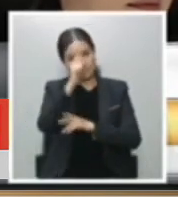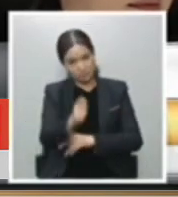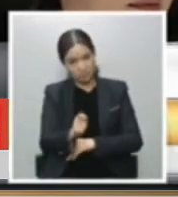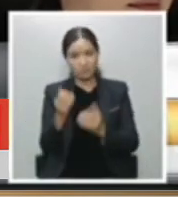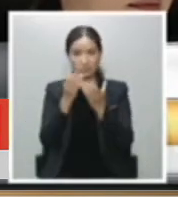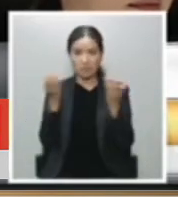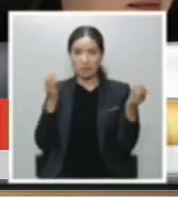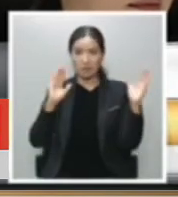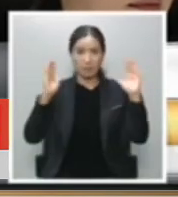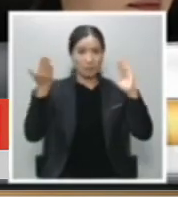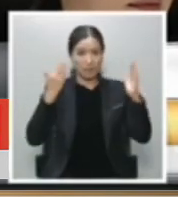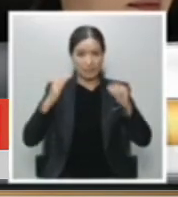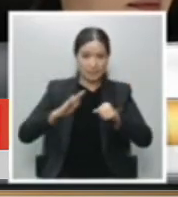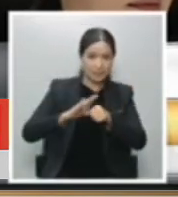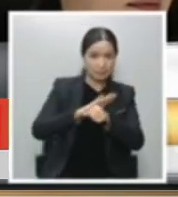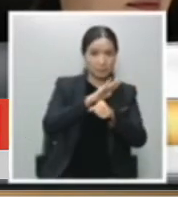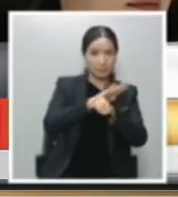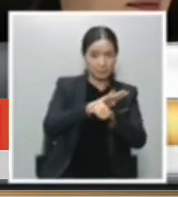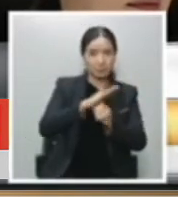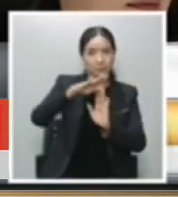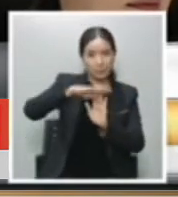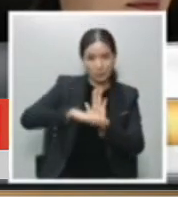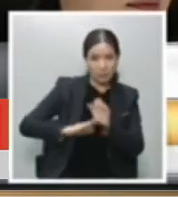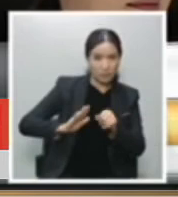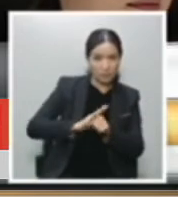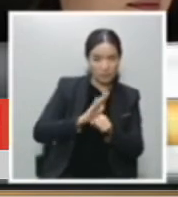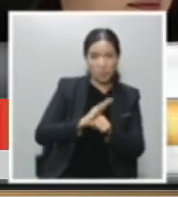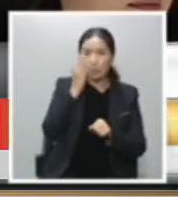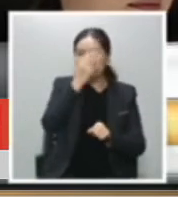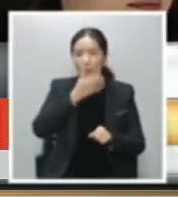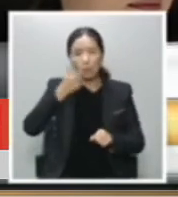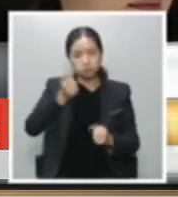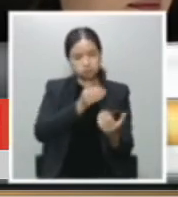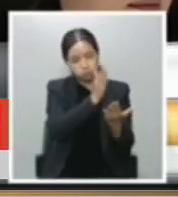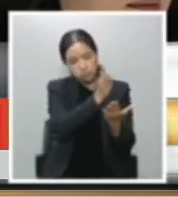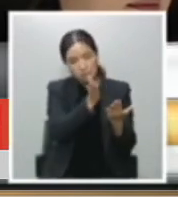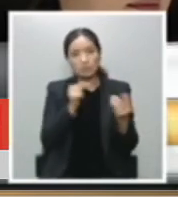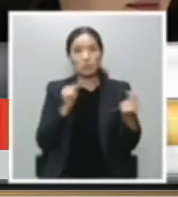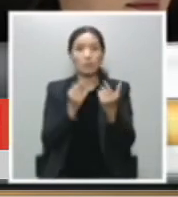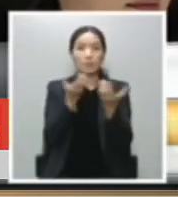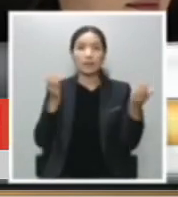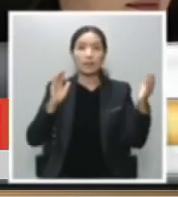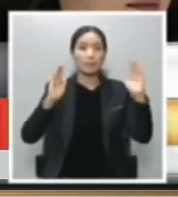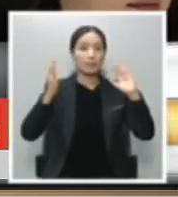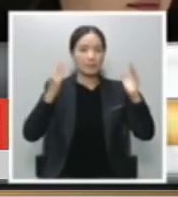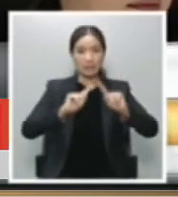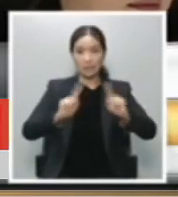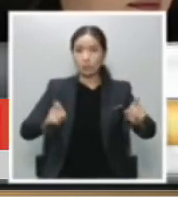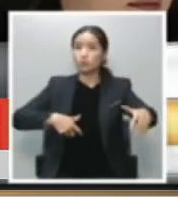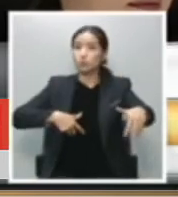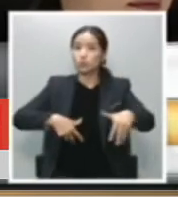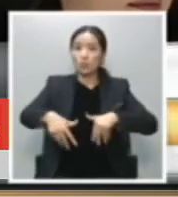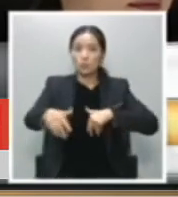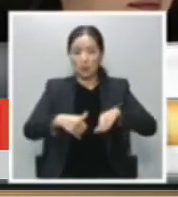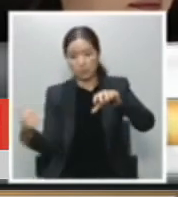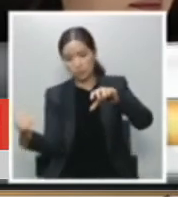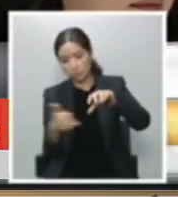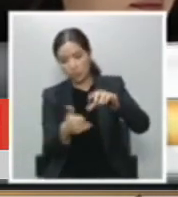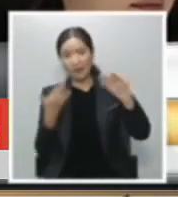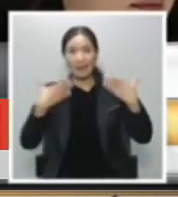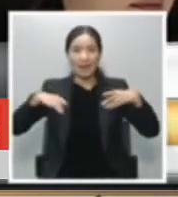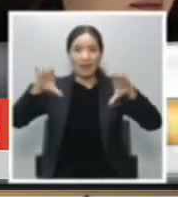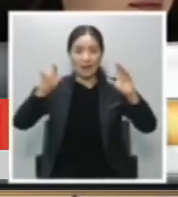ใบขณะที่เรามีความงอกงามในด้านประชาธิปไตยประชาชนไปติดต่องานราชการ